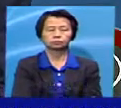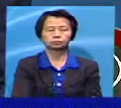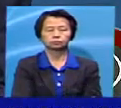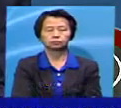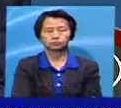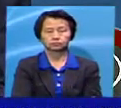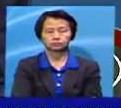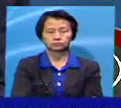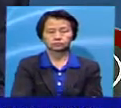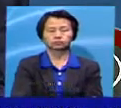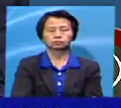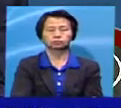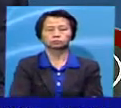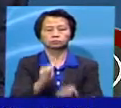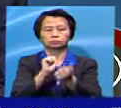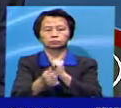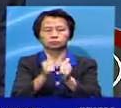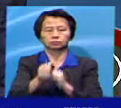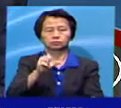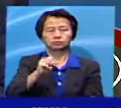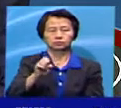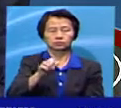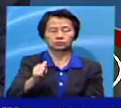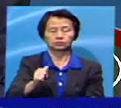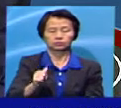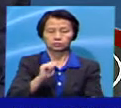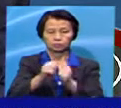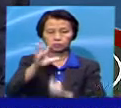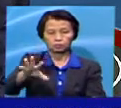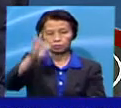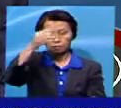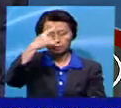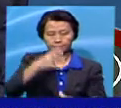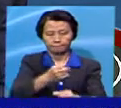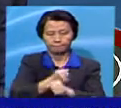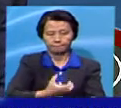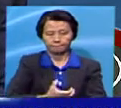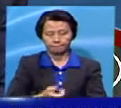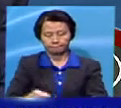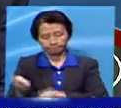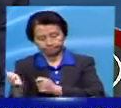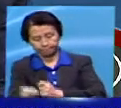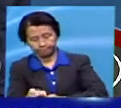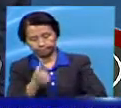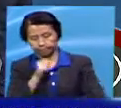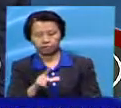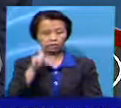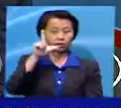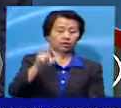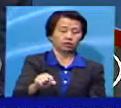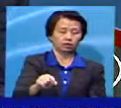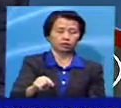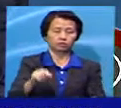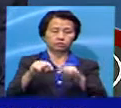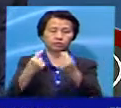Baik, masih lagi dalam perkembangan Sukan Sea. Walaupun dianggap pasukan pilihan untuk merangkul pingat emas, skuad hoki negara tetap tidak akan memandang rendah